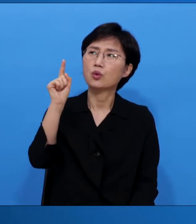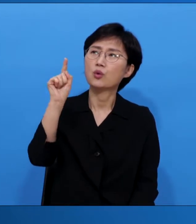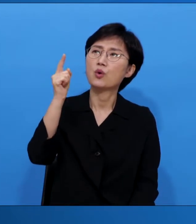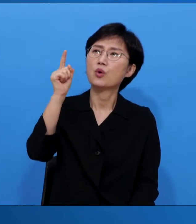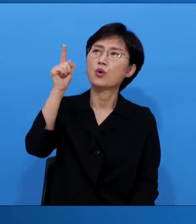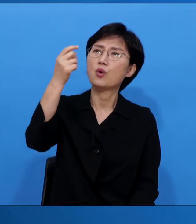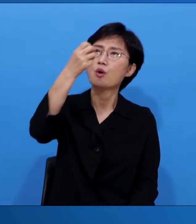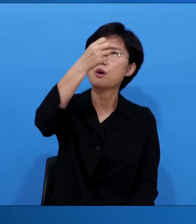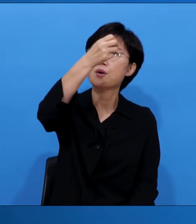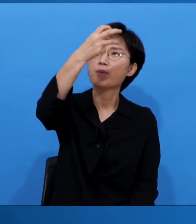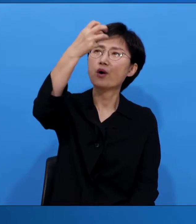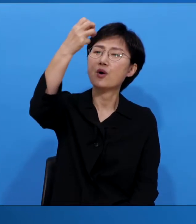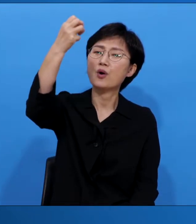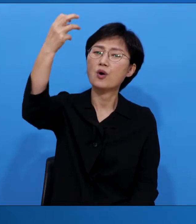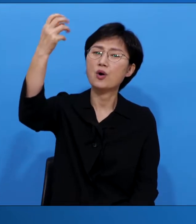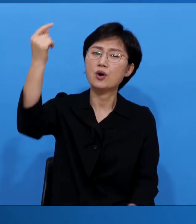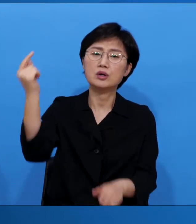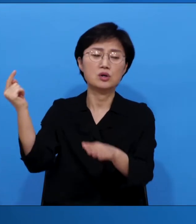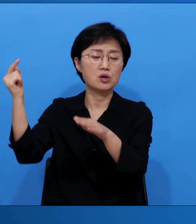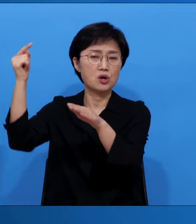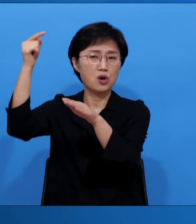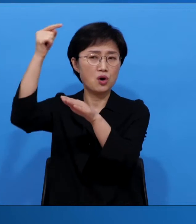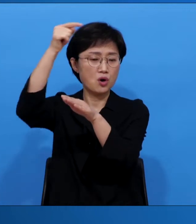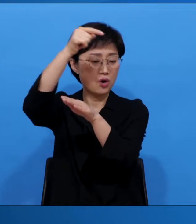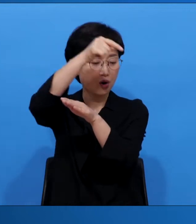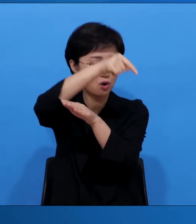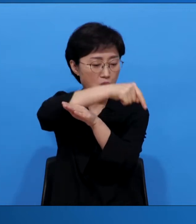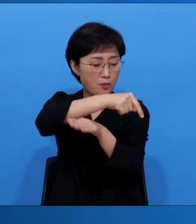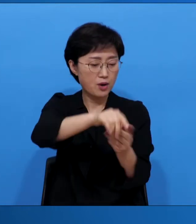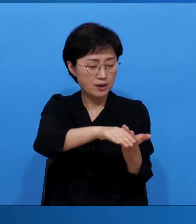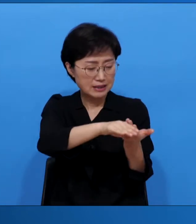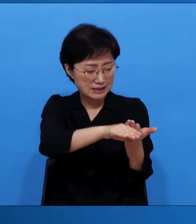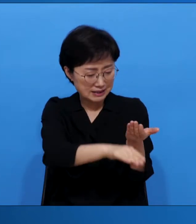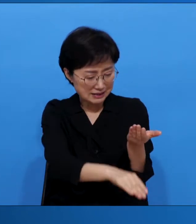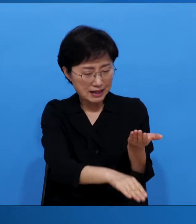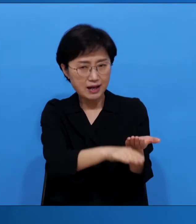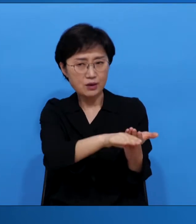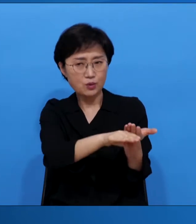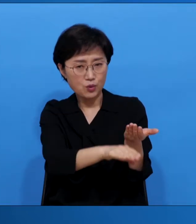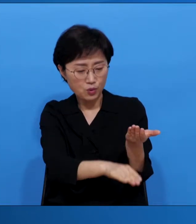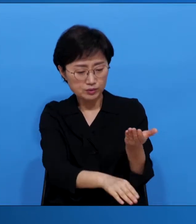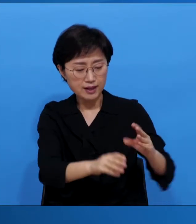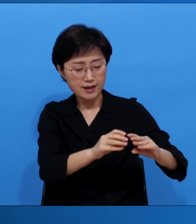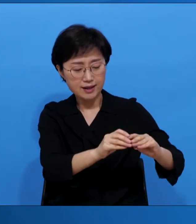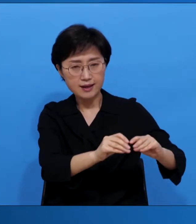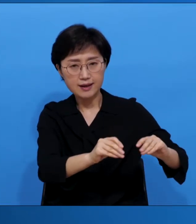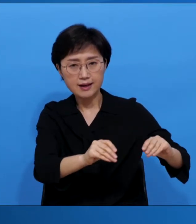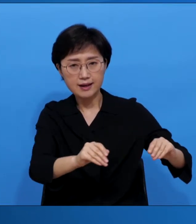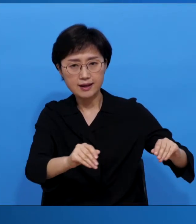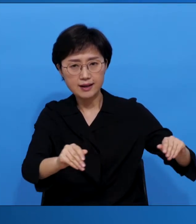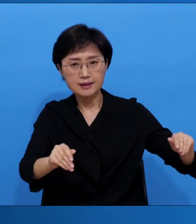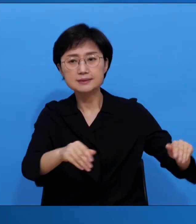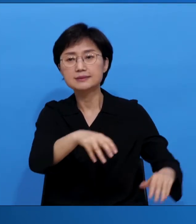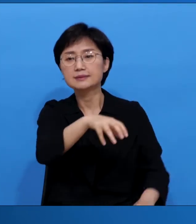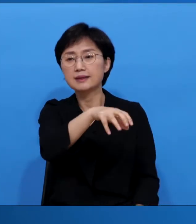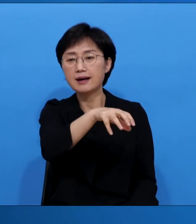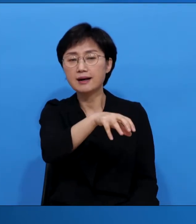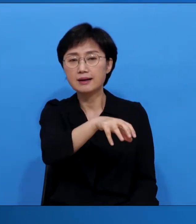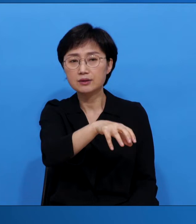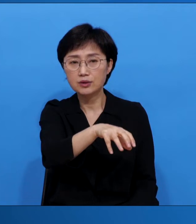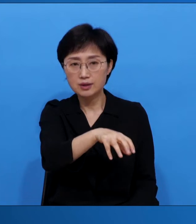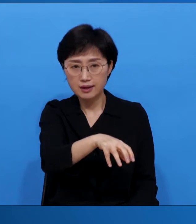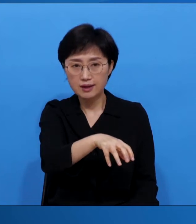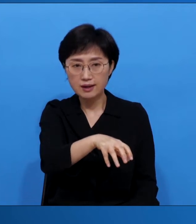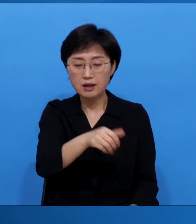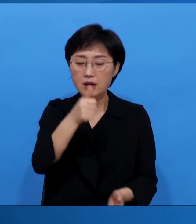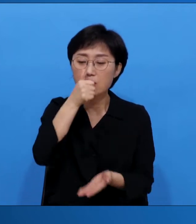높고 높은 별을 넘어 이 낮고 잦은 땅